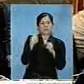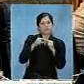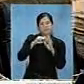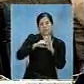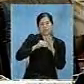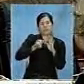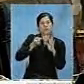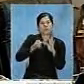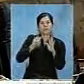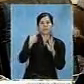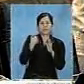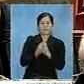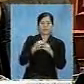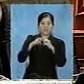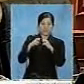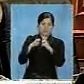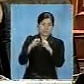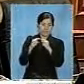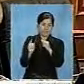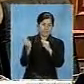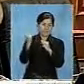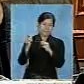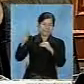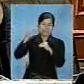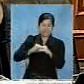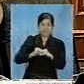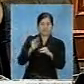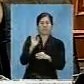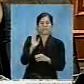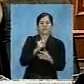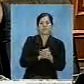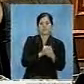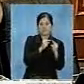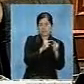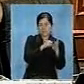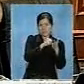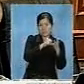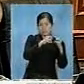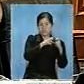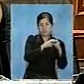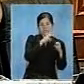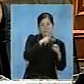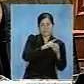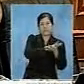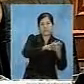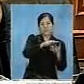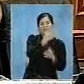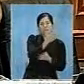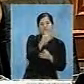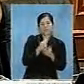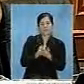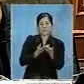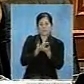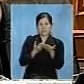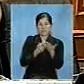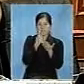และต้องไม่สร้างปัญหาใหม่ก่อนที่จะเริ่มดำเนินการอะไรที่จะเป็นประโยชน์ในโอกาสใหม่นั้นต้องมีการพิจารณาให้เกิดความรอ